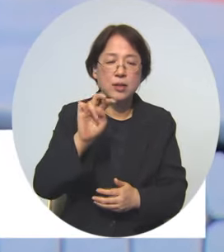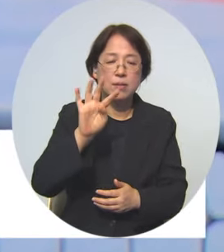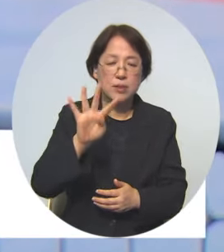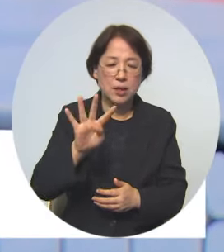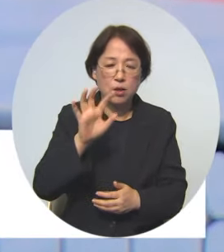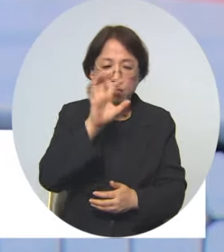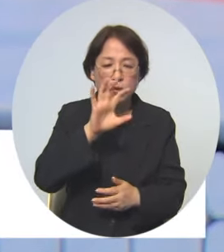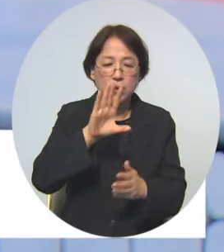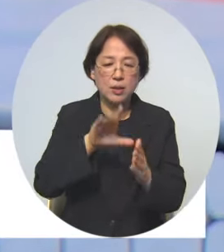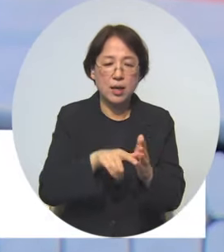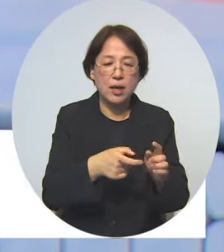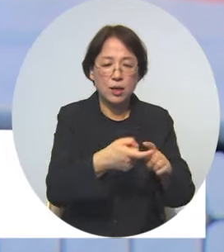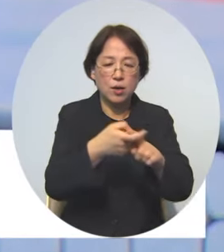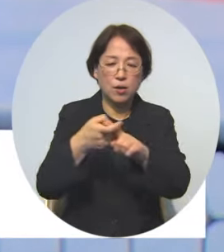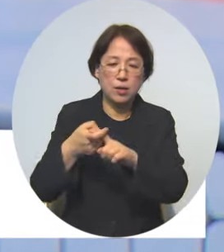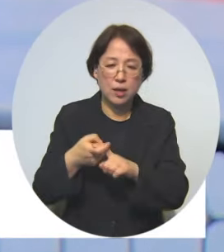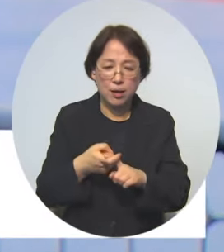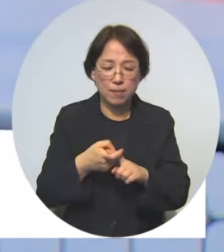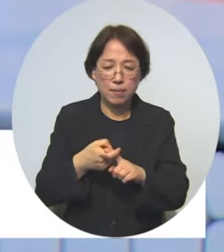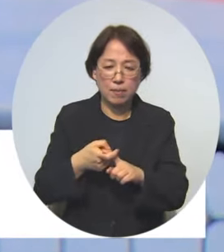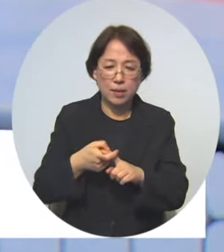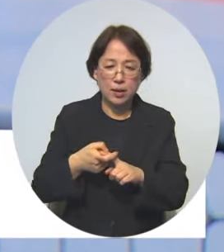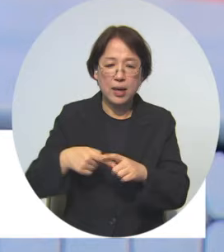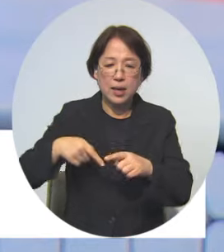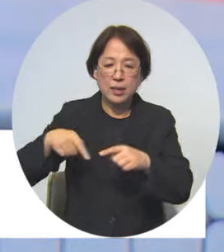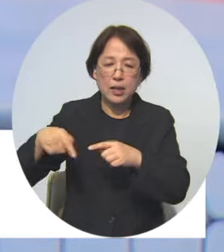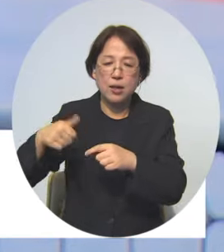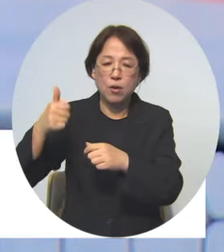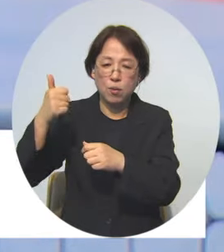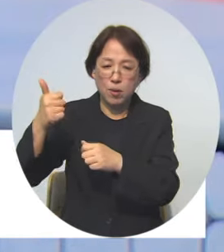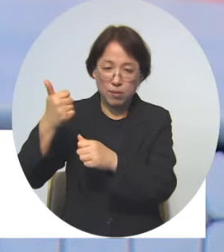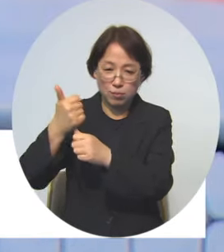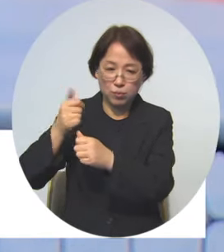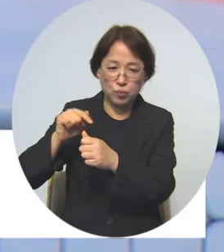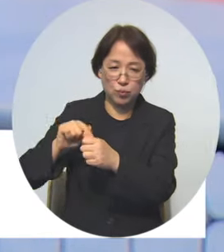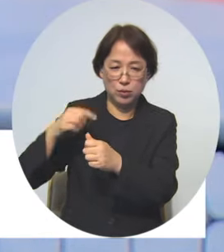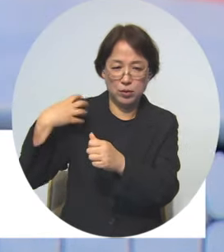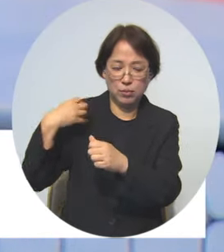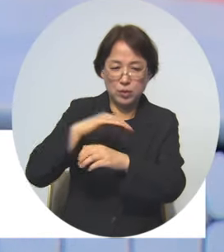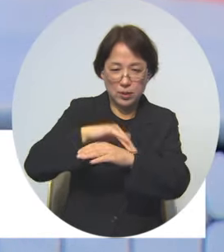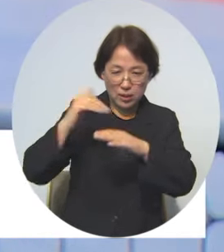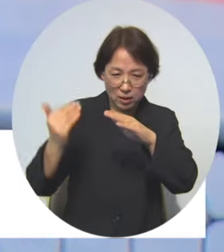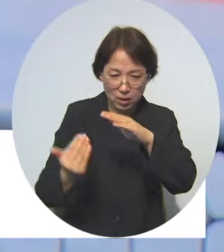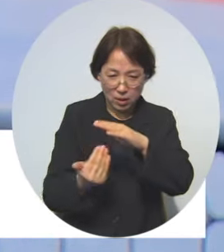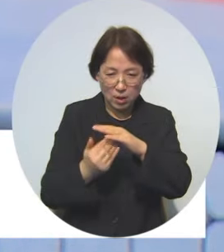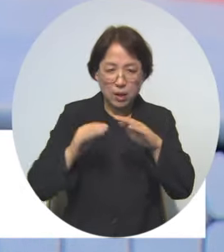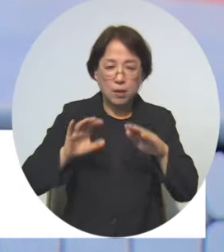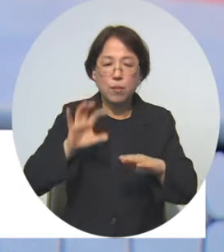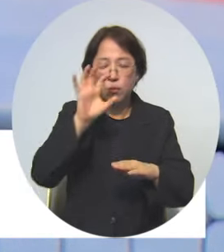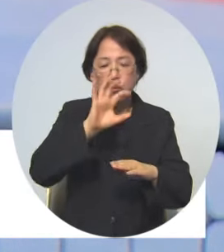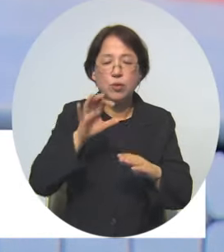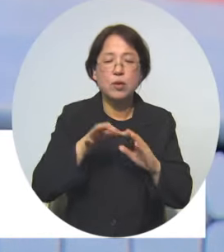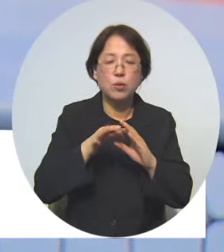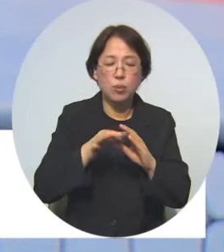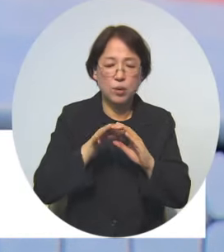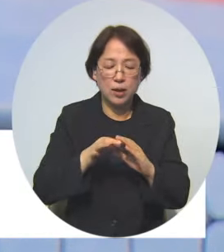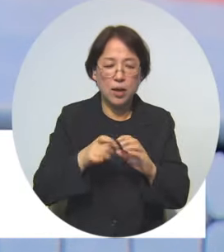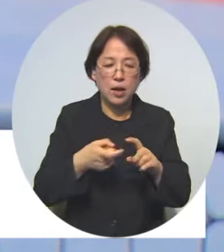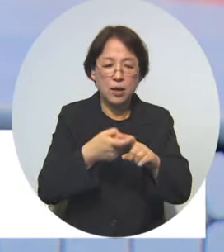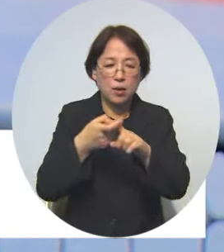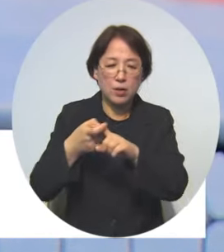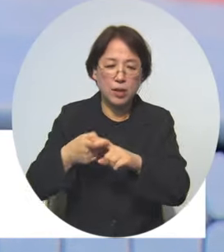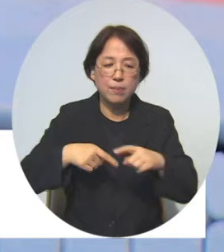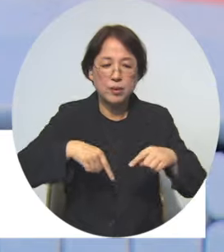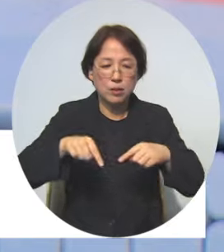훈련에서 연합해양구성군 부사령관 임무를 성공적으로 수행하고 있습니다. 이번 훈련을 통해 연합전력 지휘 능력